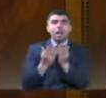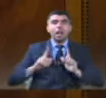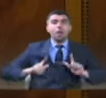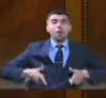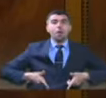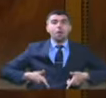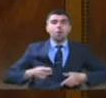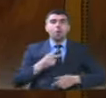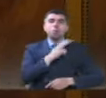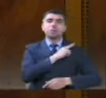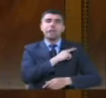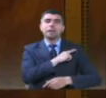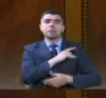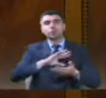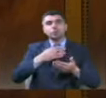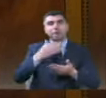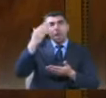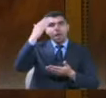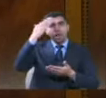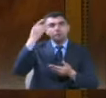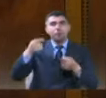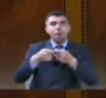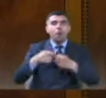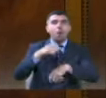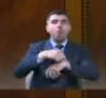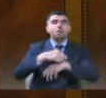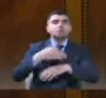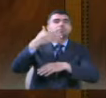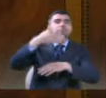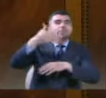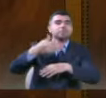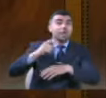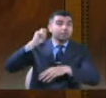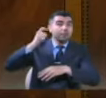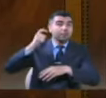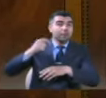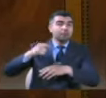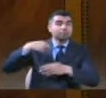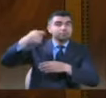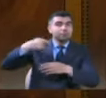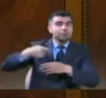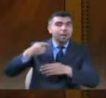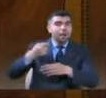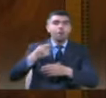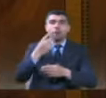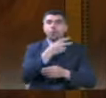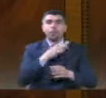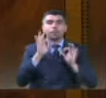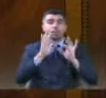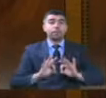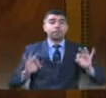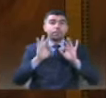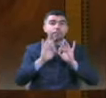ضحت بالساعات التضامنية وخدمات بلا ما تخلص إلى الآن، لأنها فهمت في لحظة أن المجتمع المغربي